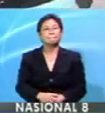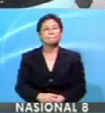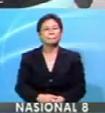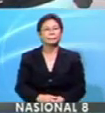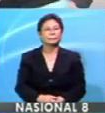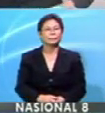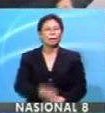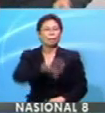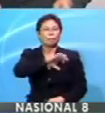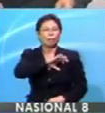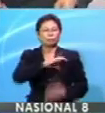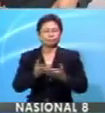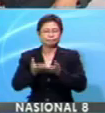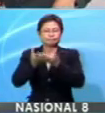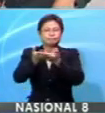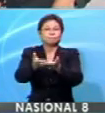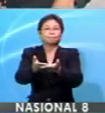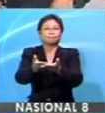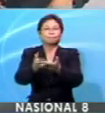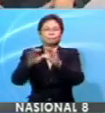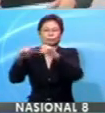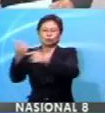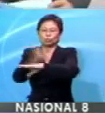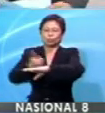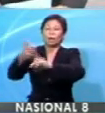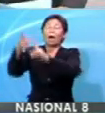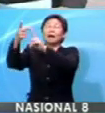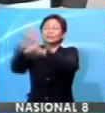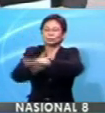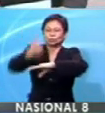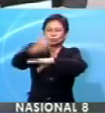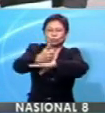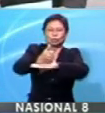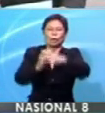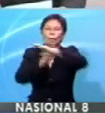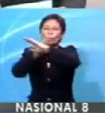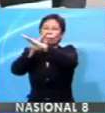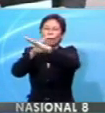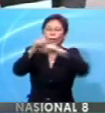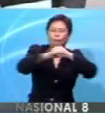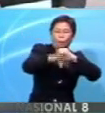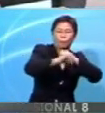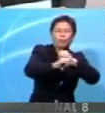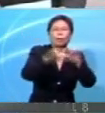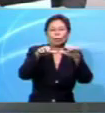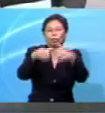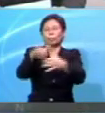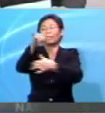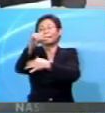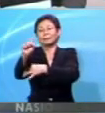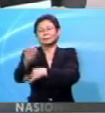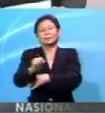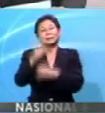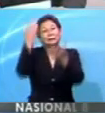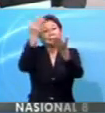form polis mencadangkan satu pasukan khas ditubuh bagi mematahkan penyebaran propaganda kumpulan militan is ini